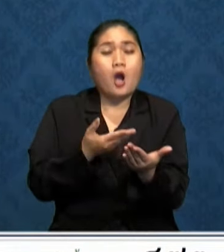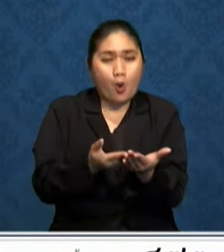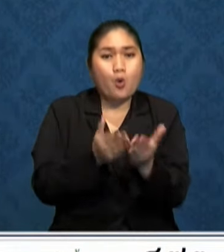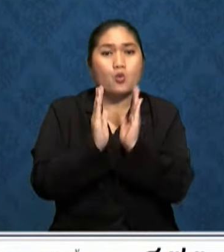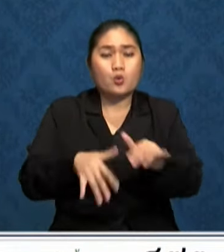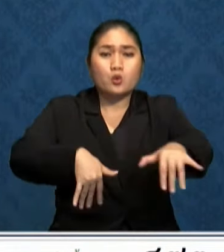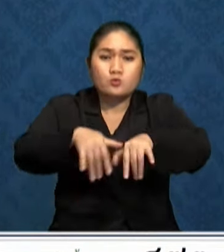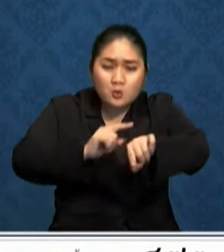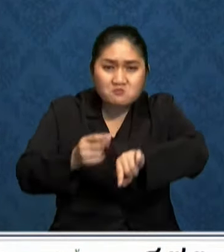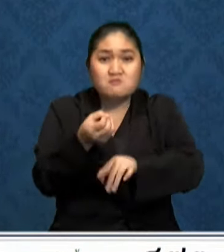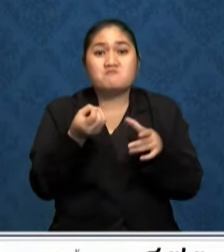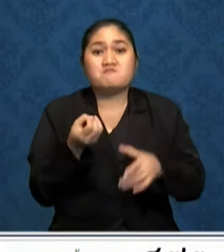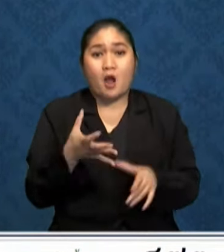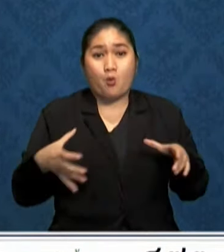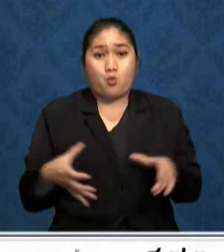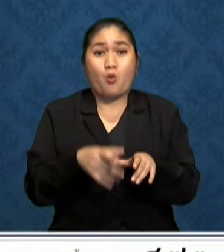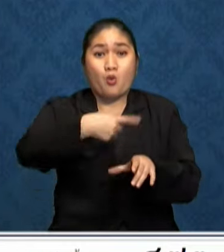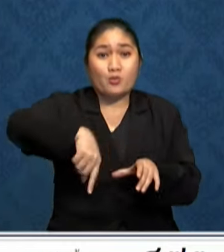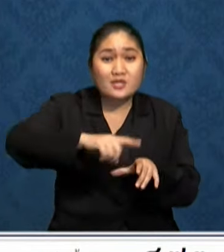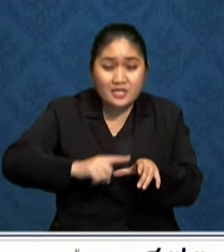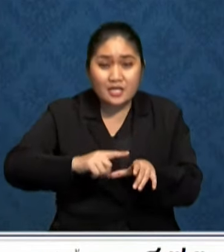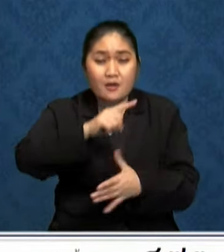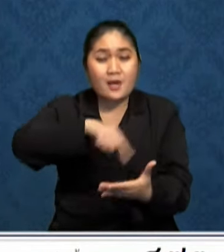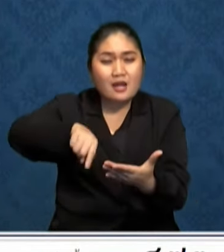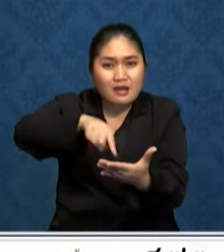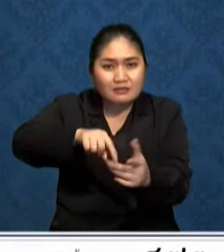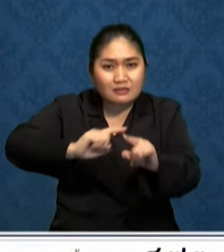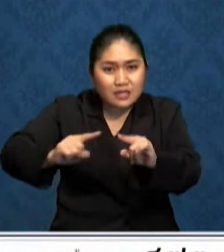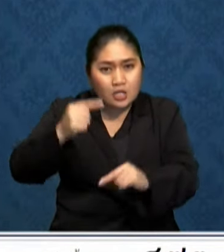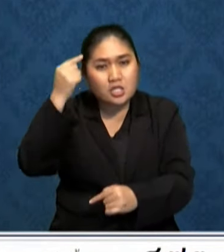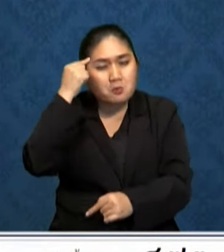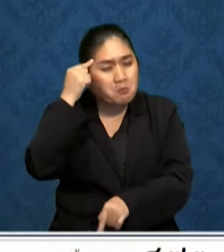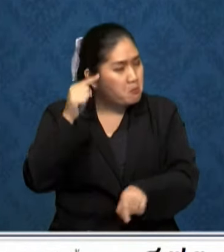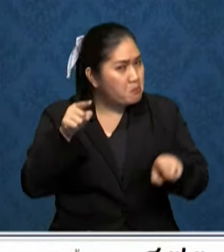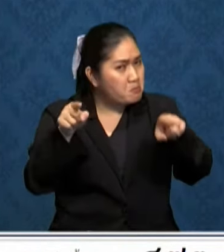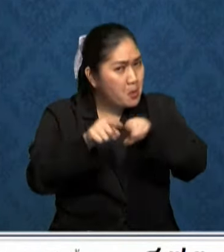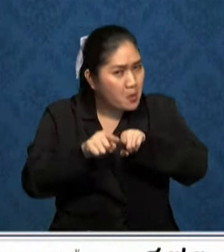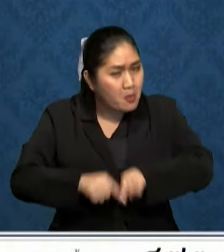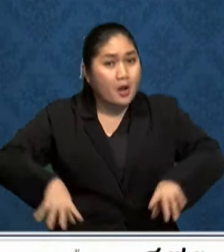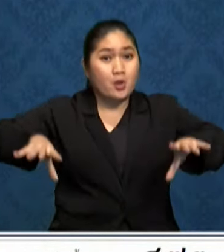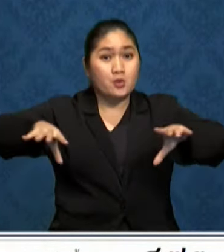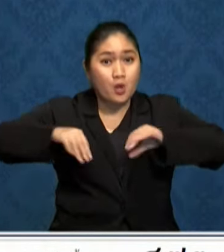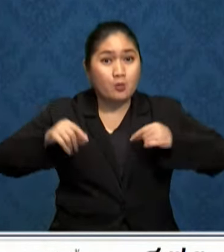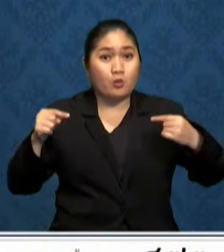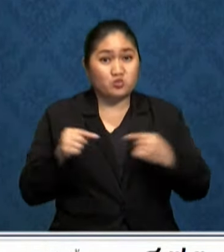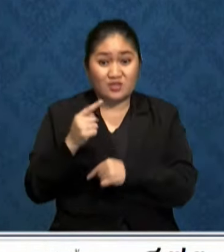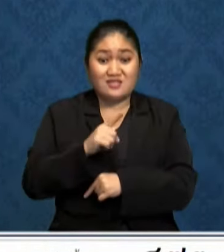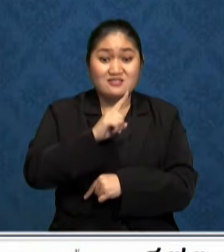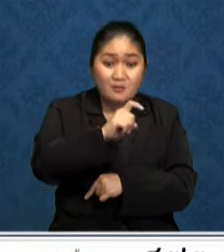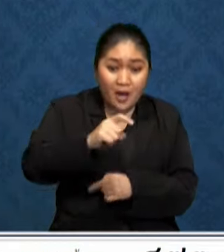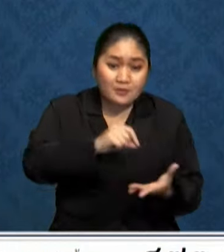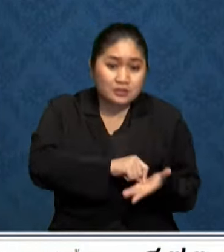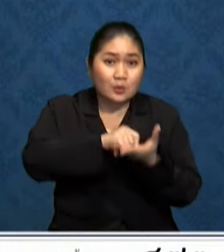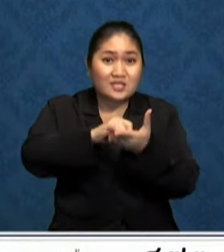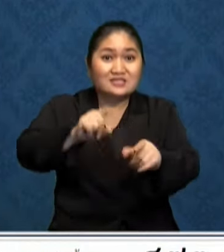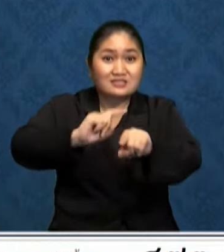ปชาชสส่ว GanzavanOSpeetsu Todiblesowieส่วใหญ่มีทศทางความเหนทเหนชอบกับประเด็นที่ถูกถามหรอถกเสน